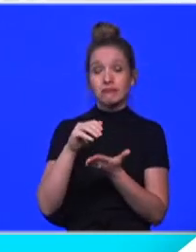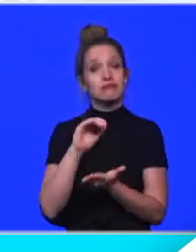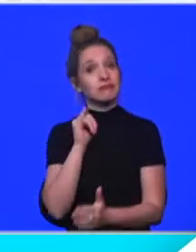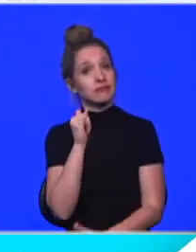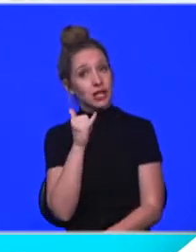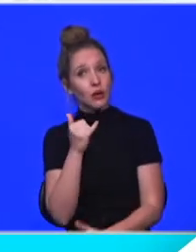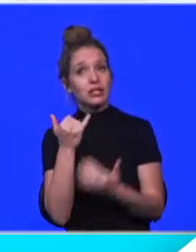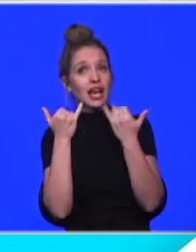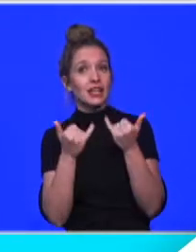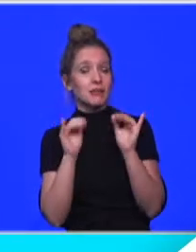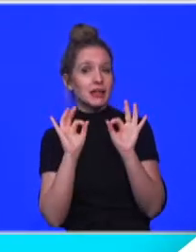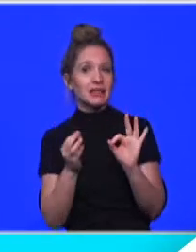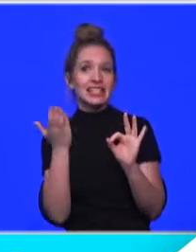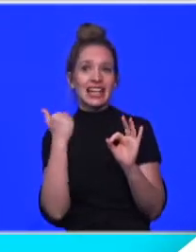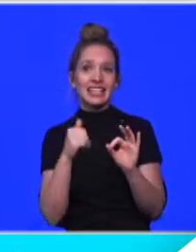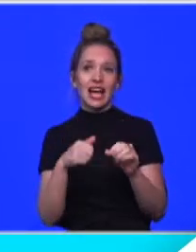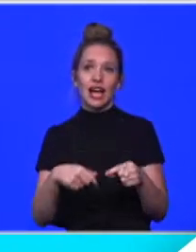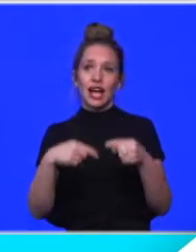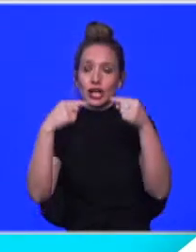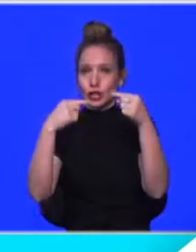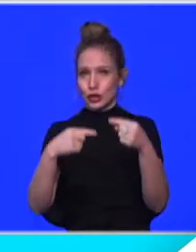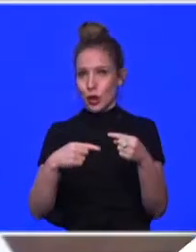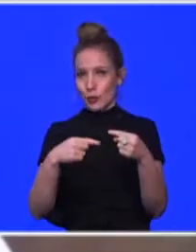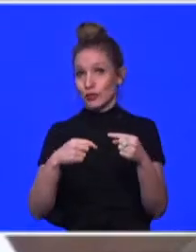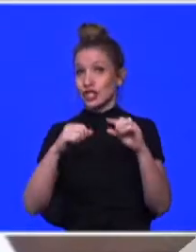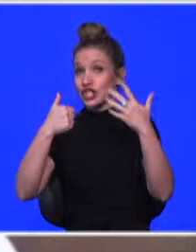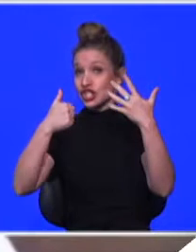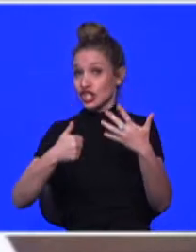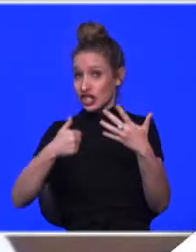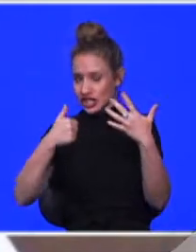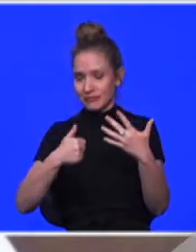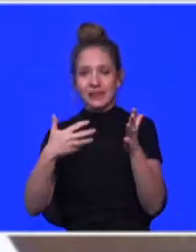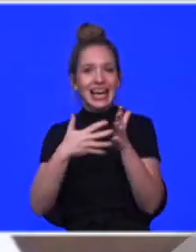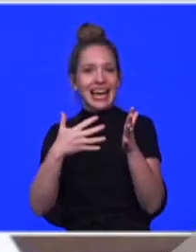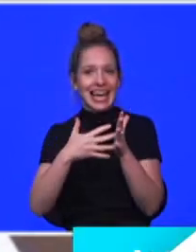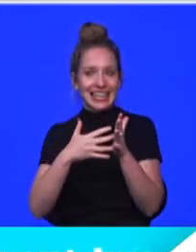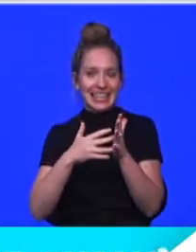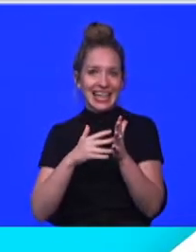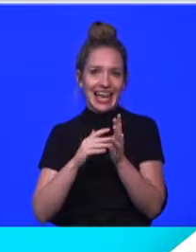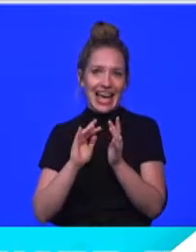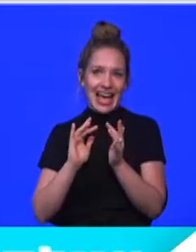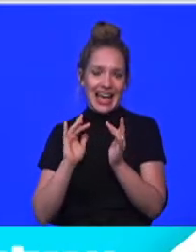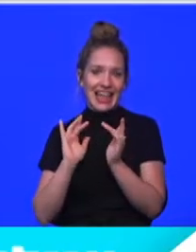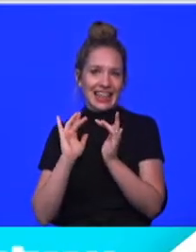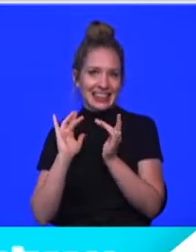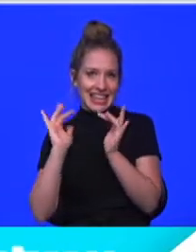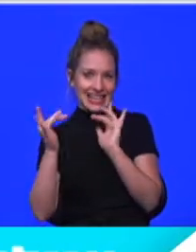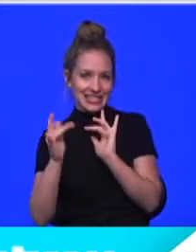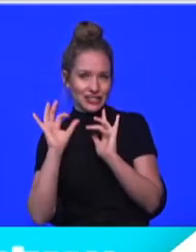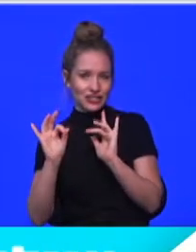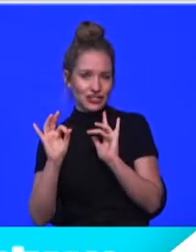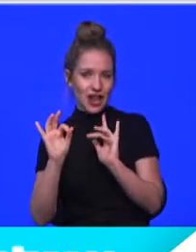נכון, היום למעשה היה היום השישי בחקירה הנגדית שמבוצעת כרגע על ידי הסנגורים של בני הזוג אלוביץ'.